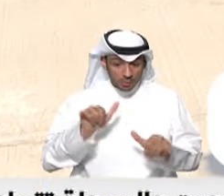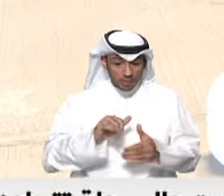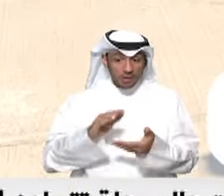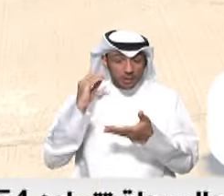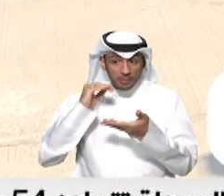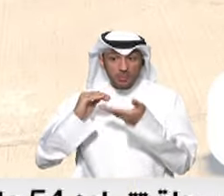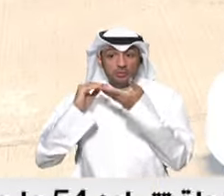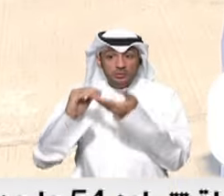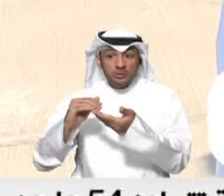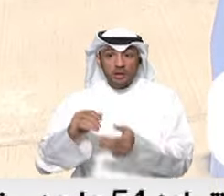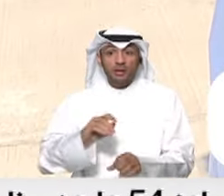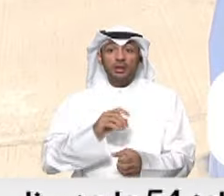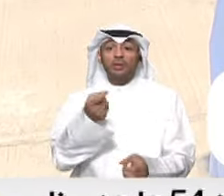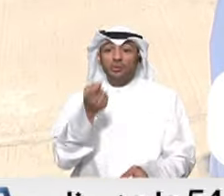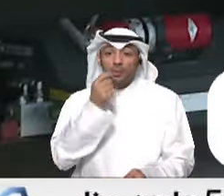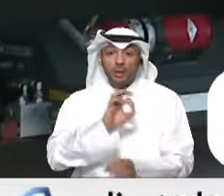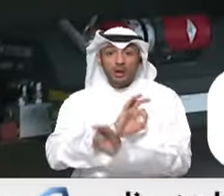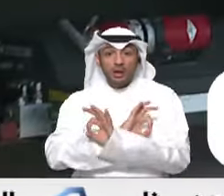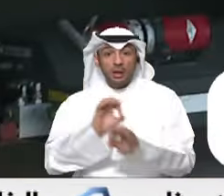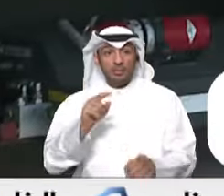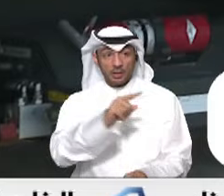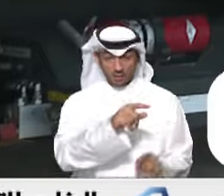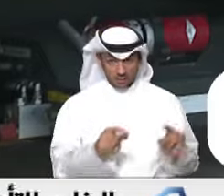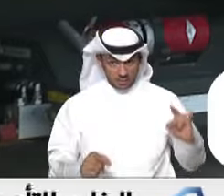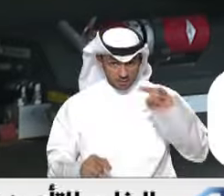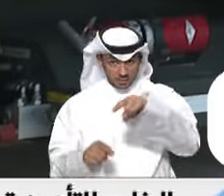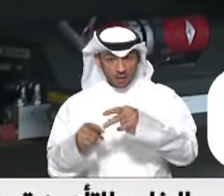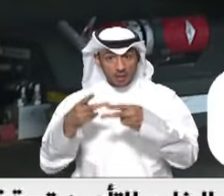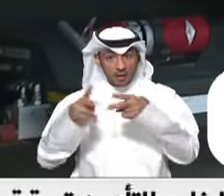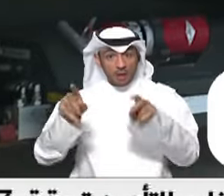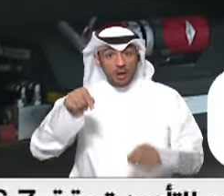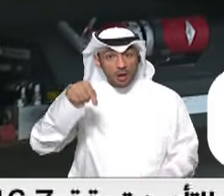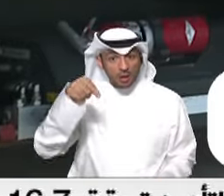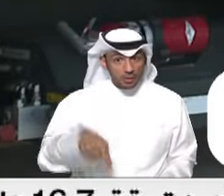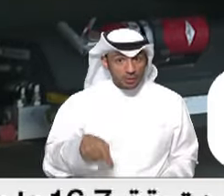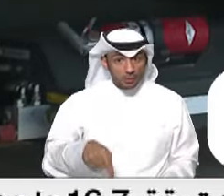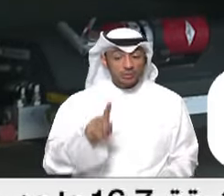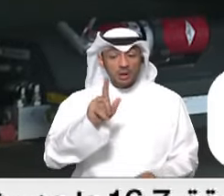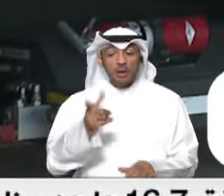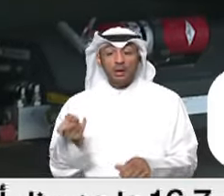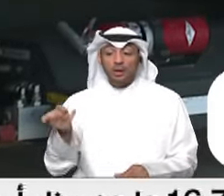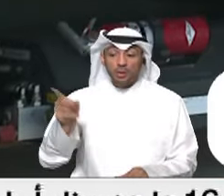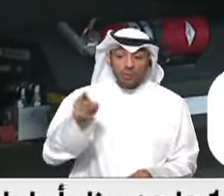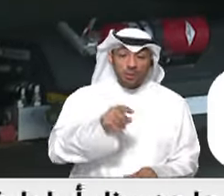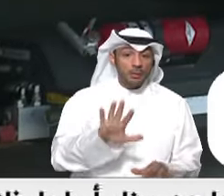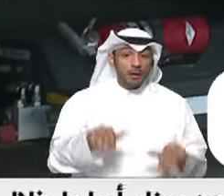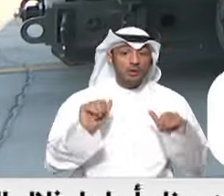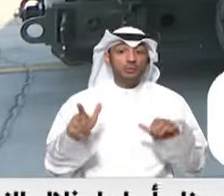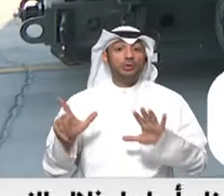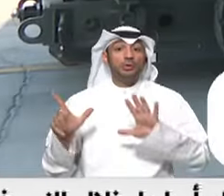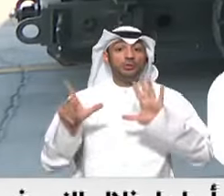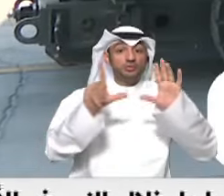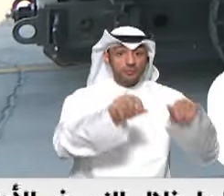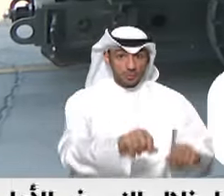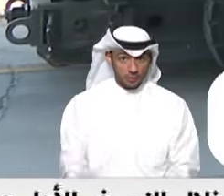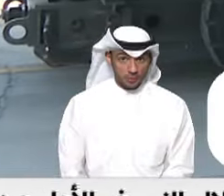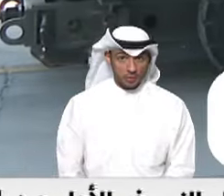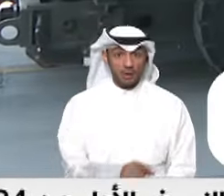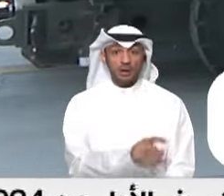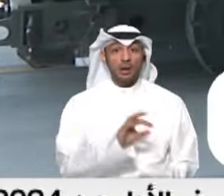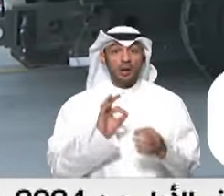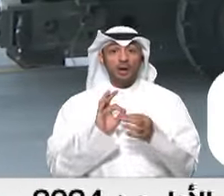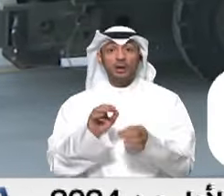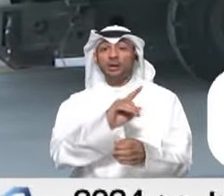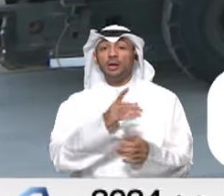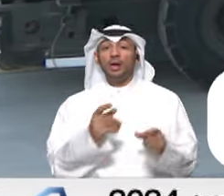الإغاثية والدوائية. الجسر هذا ينطلق اليوم ويستمر خلال هذا الأسبوع والأيام القادمة بإذن الله، وهذا